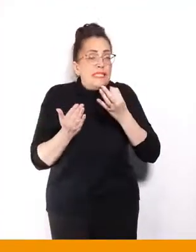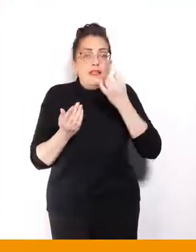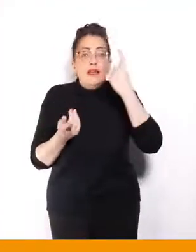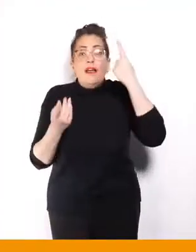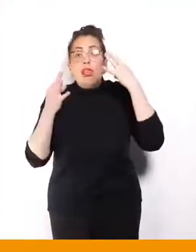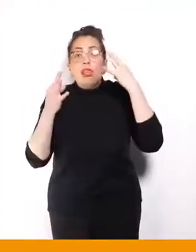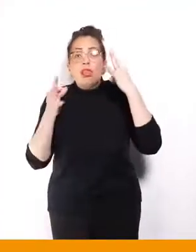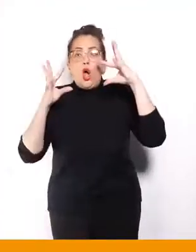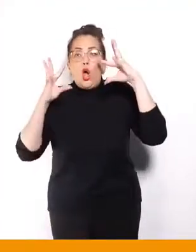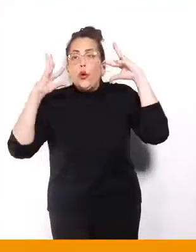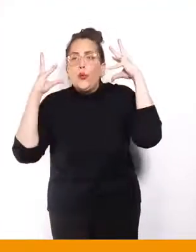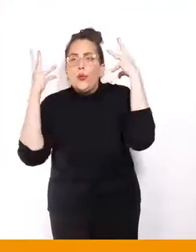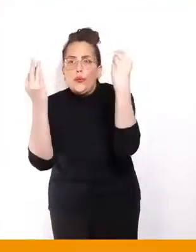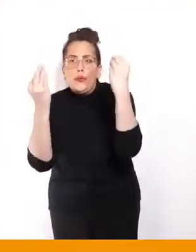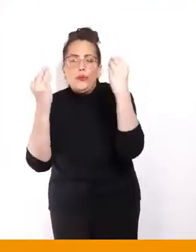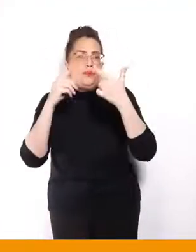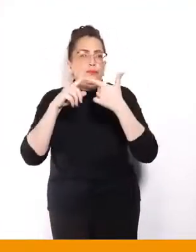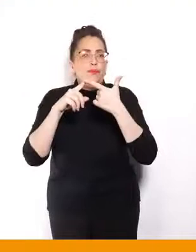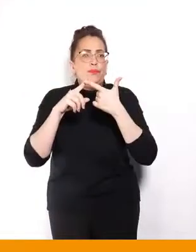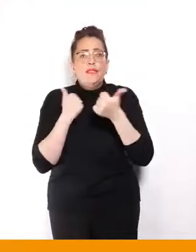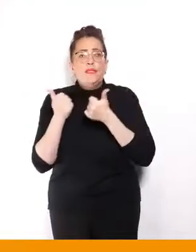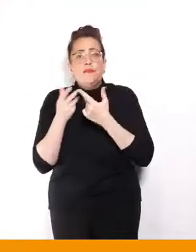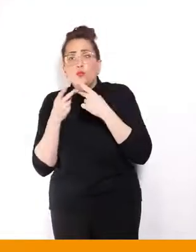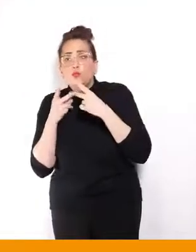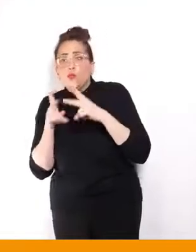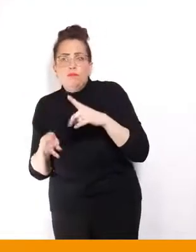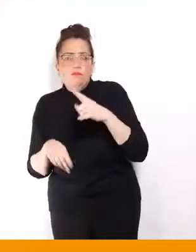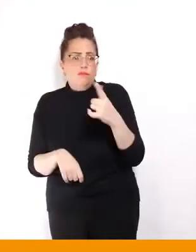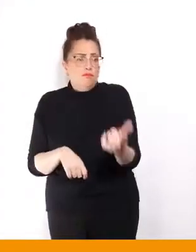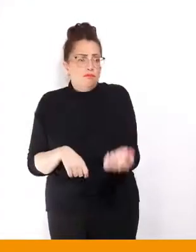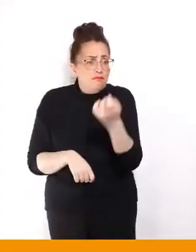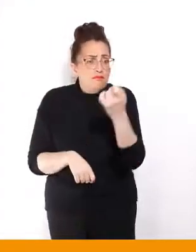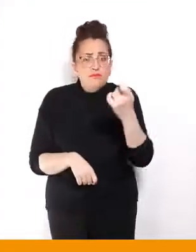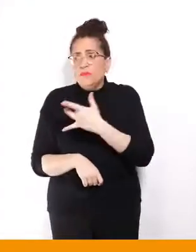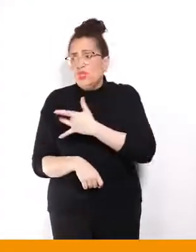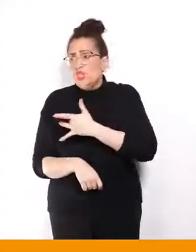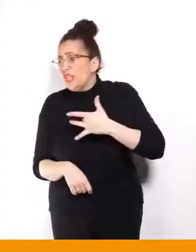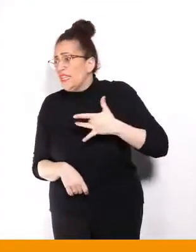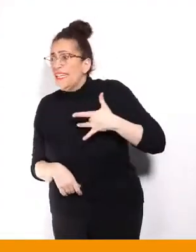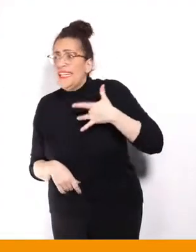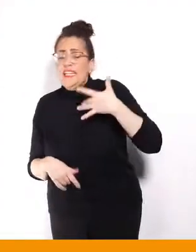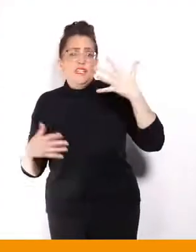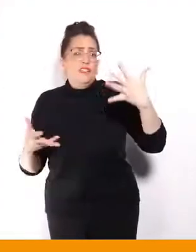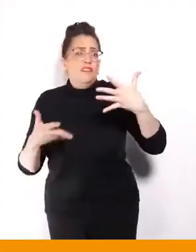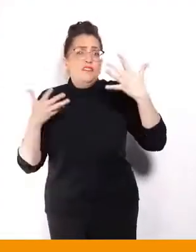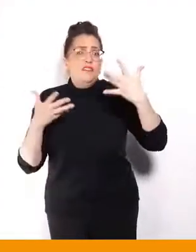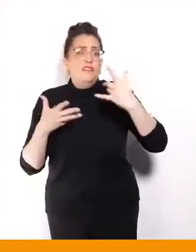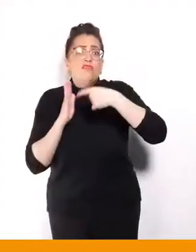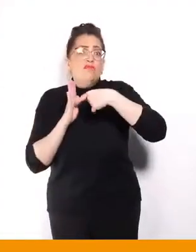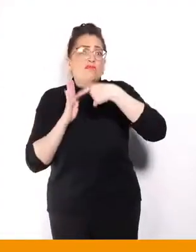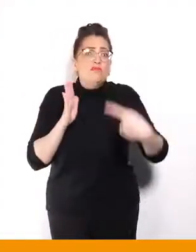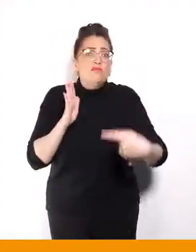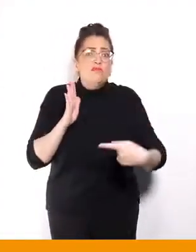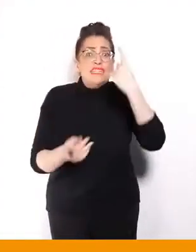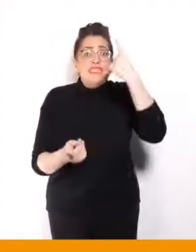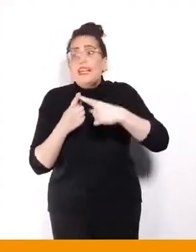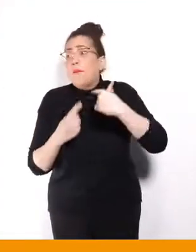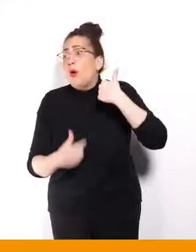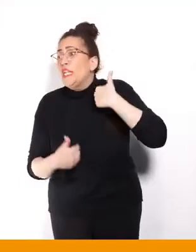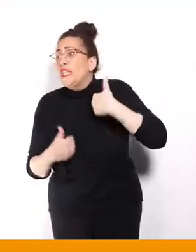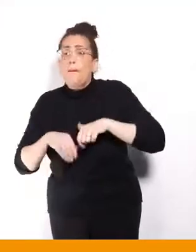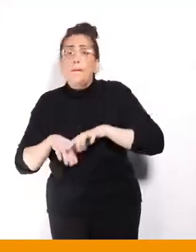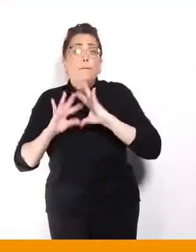dette sur les services publics, sur l'éducation, sur la santé, la dette sur le handicap, au fond, sont des dettes